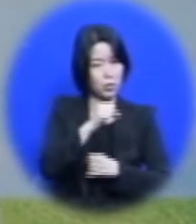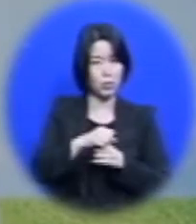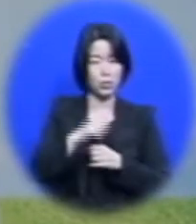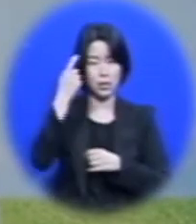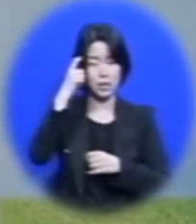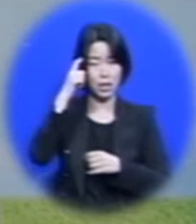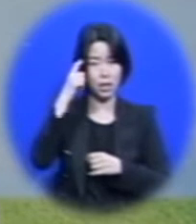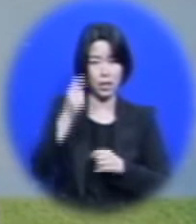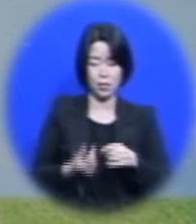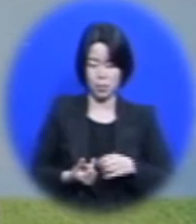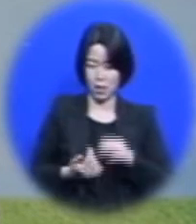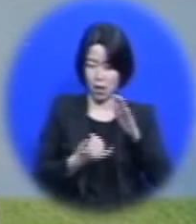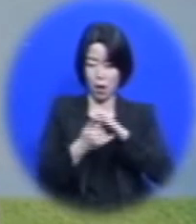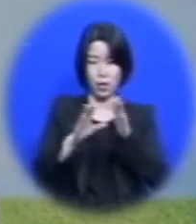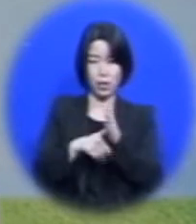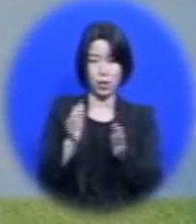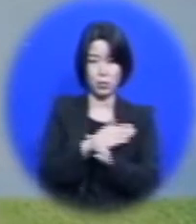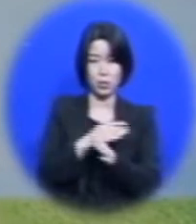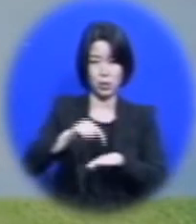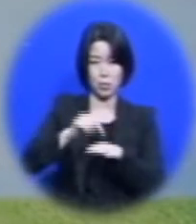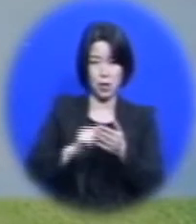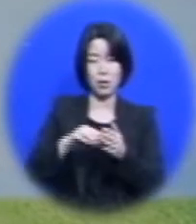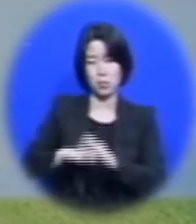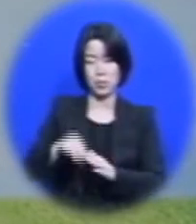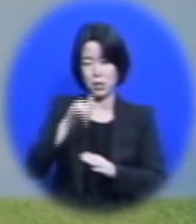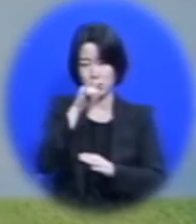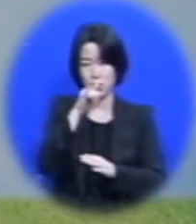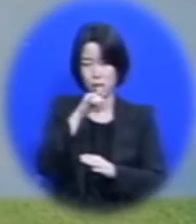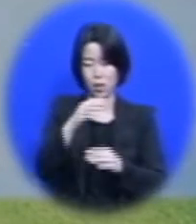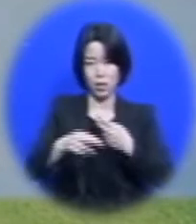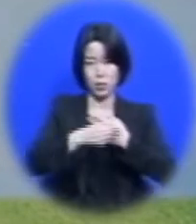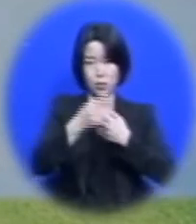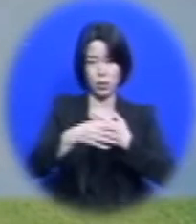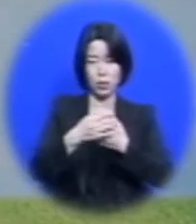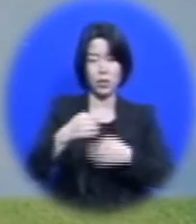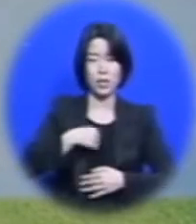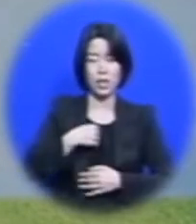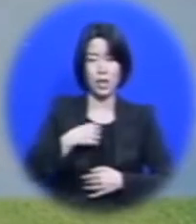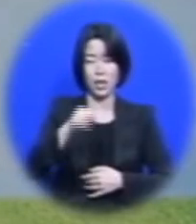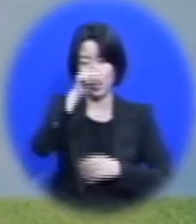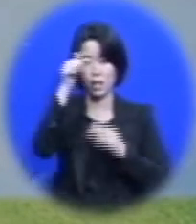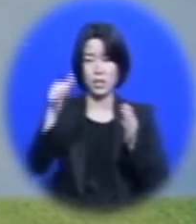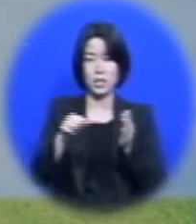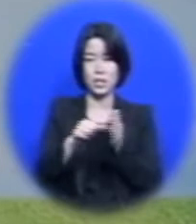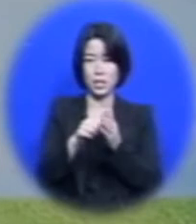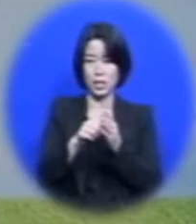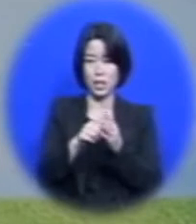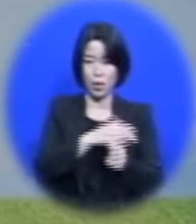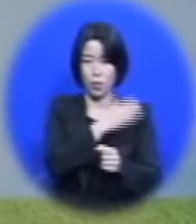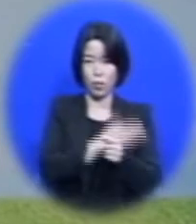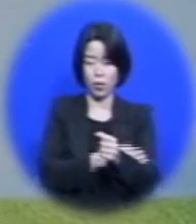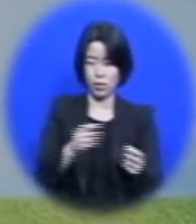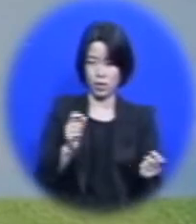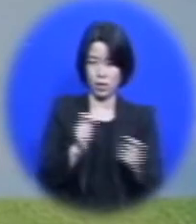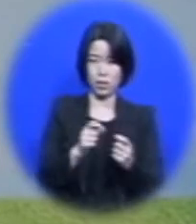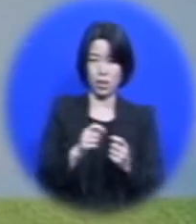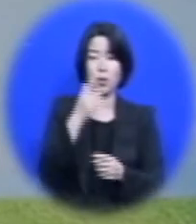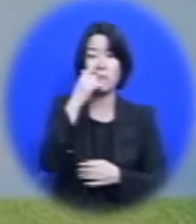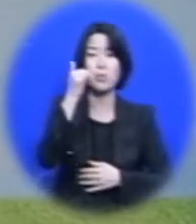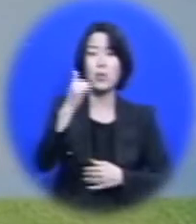일찍부터 자리 잡고 있었다. 곧 초등학교 시절부터 내 인생에 가장 가까운 권위자인 부모님께 거짓말을